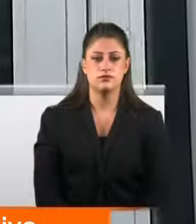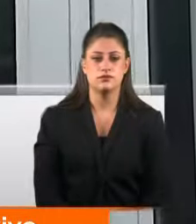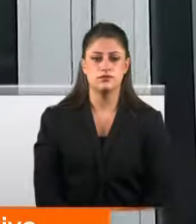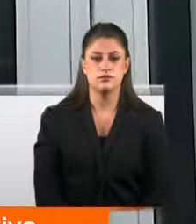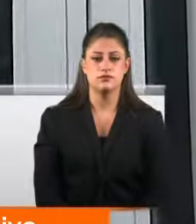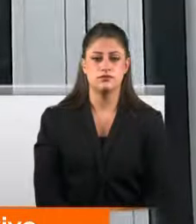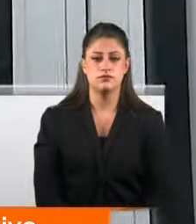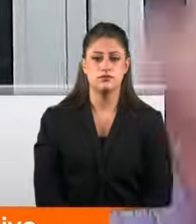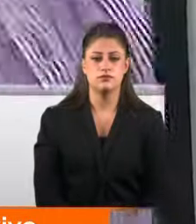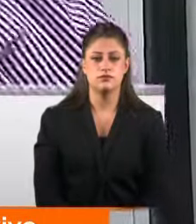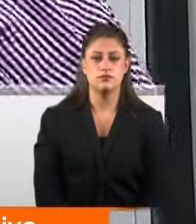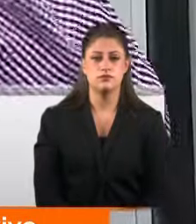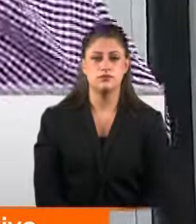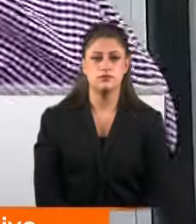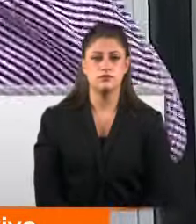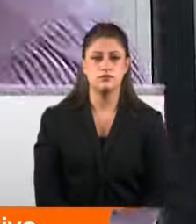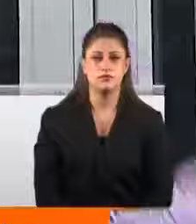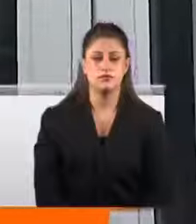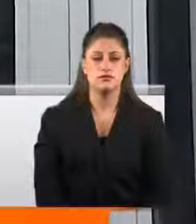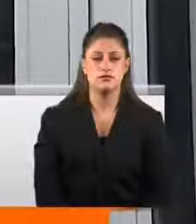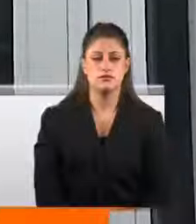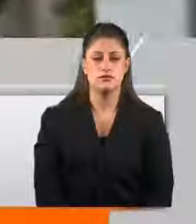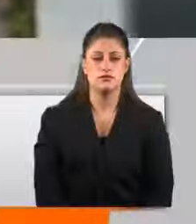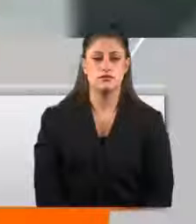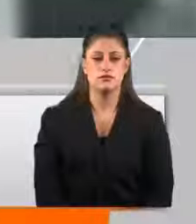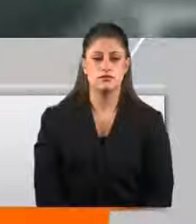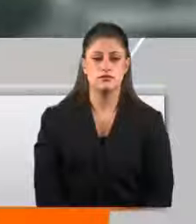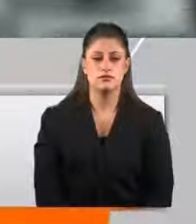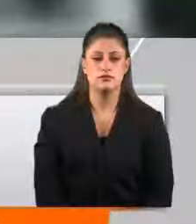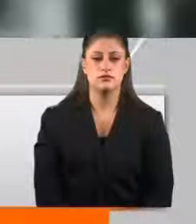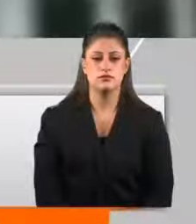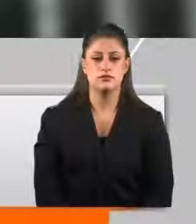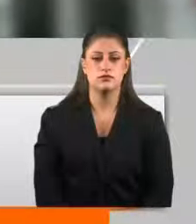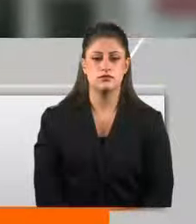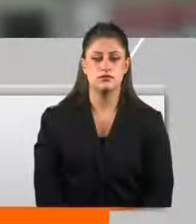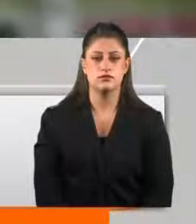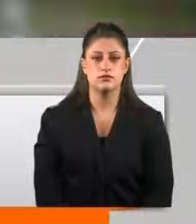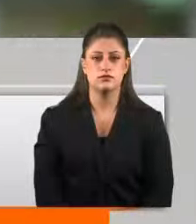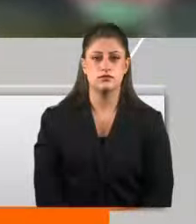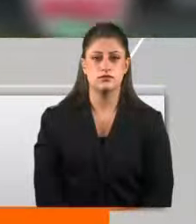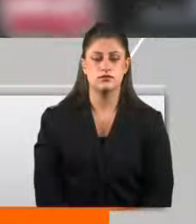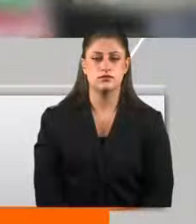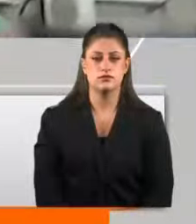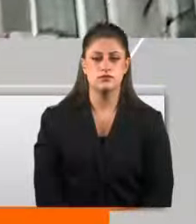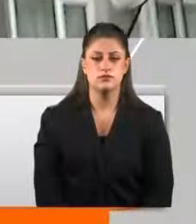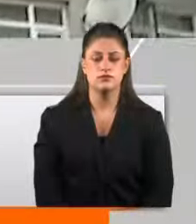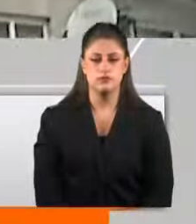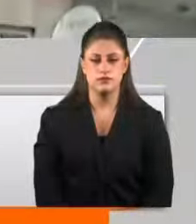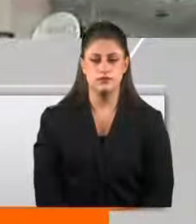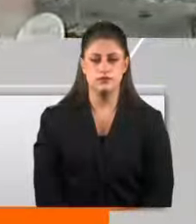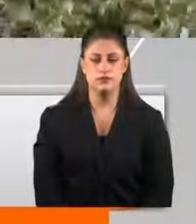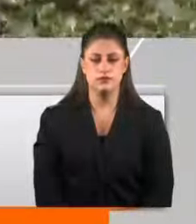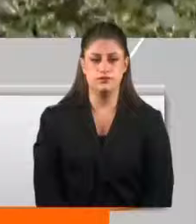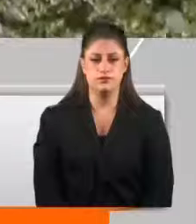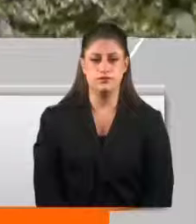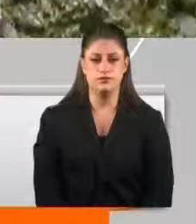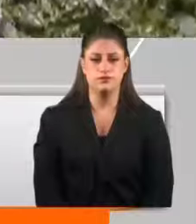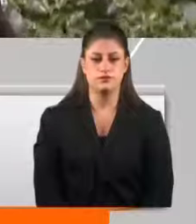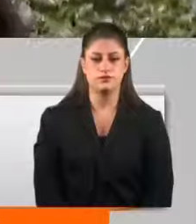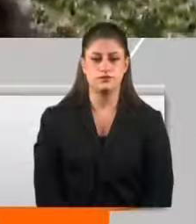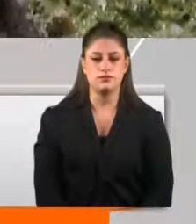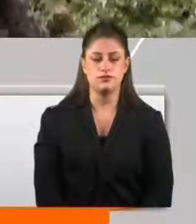Korkuyor musunuz bir şey olur diye? İlla ki depremden korkmazlık olur mu yani? Bu binanın hali ne şu anda? İşler acısı daha doğrusu. Dediğim gibi benimki balkon